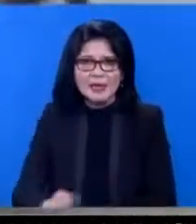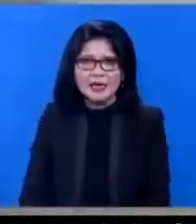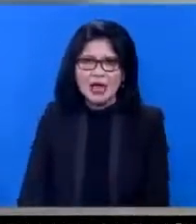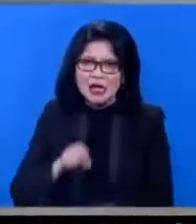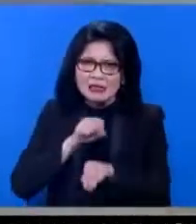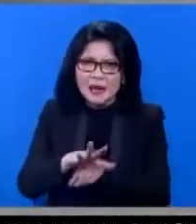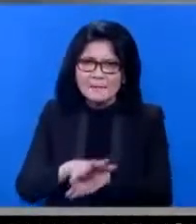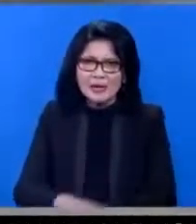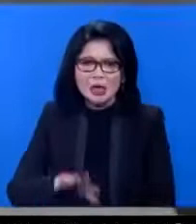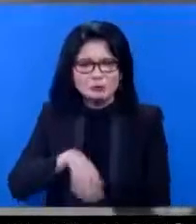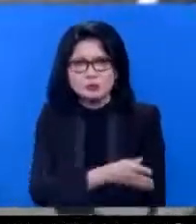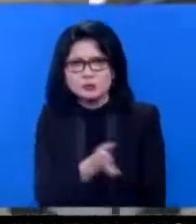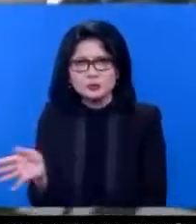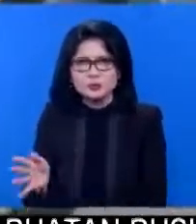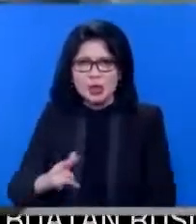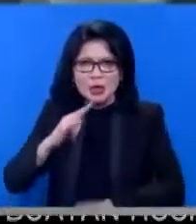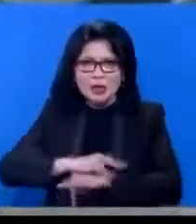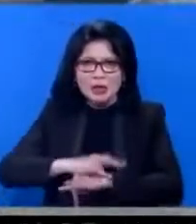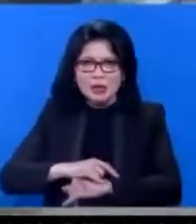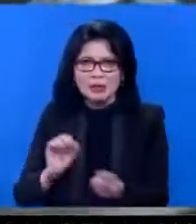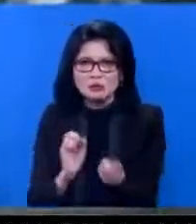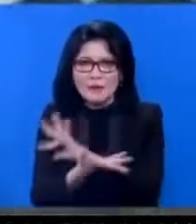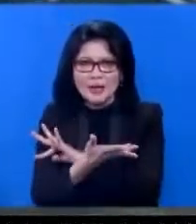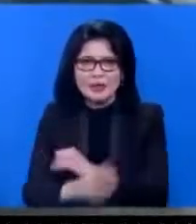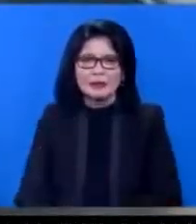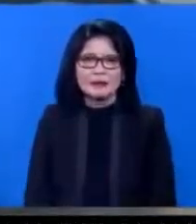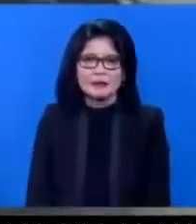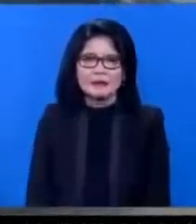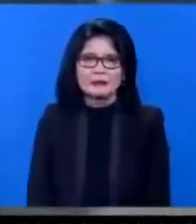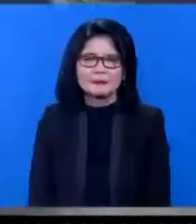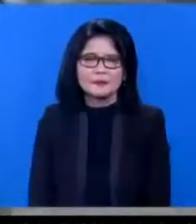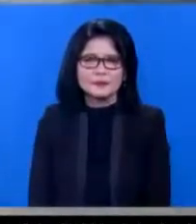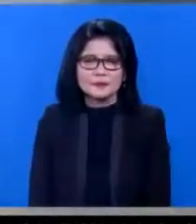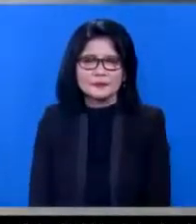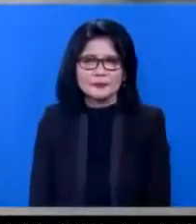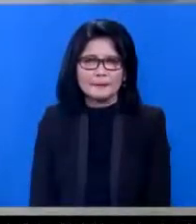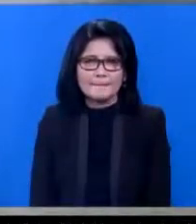dampak sehingga dialihkan ke Bandara Juanda, Surabaya. Tim Liputan, CNN Indonesia.